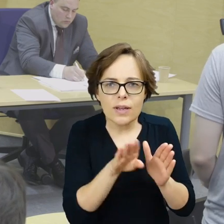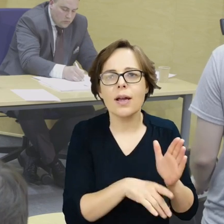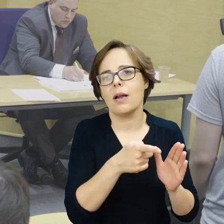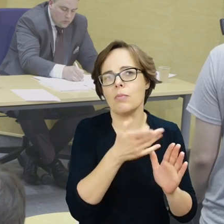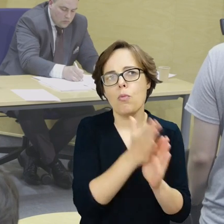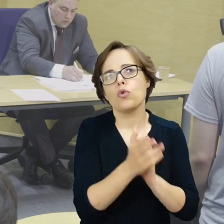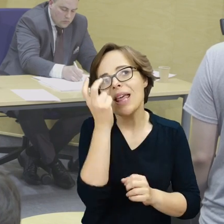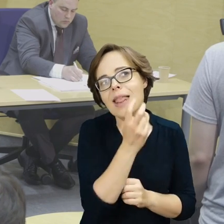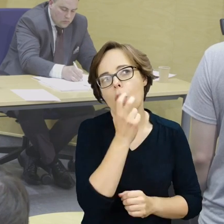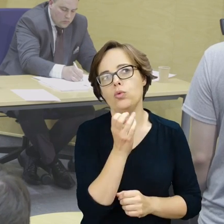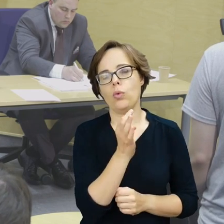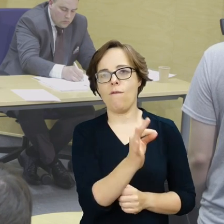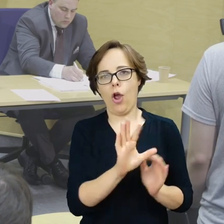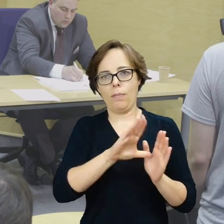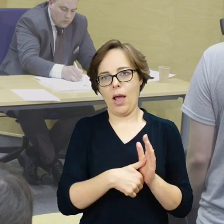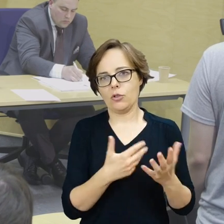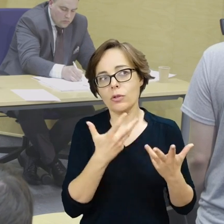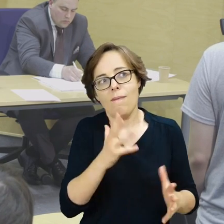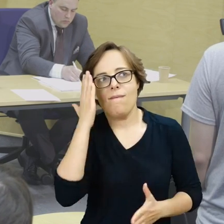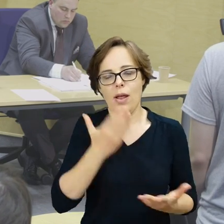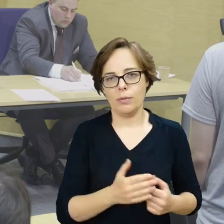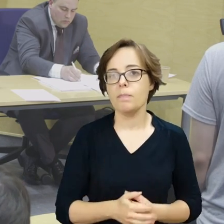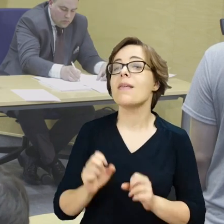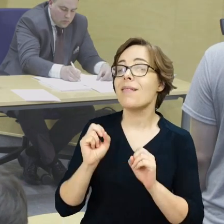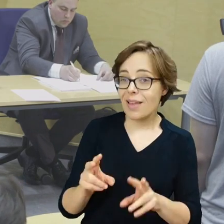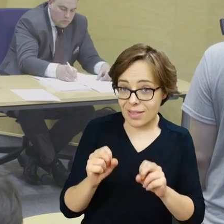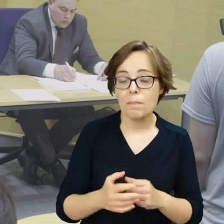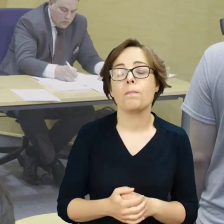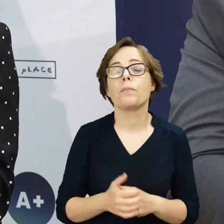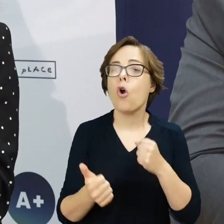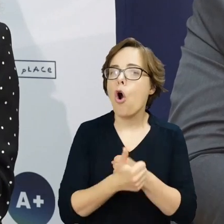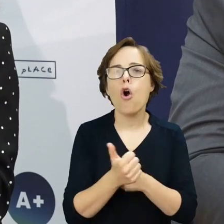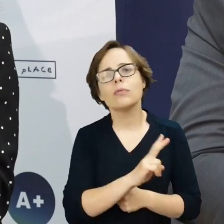swoim otoczeniem. Dokładnie tak. Mówimy o każdej i każdym.